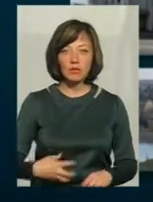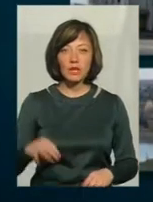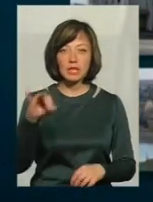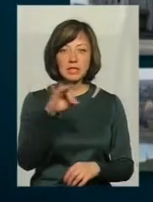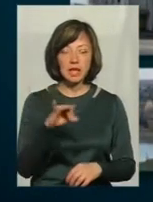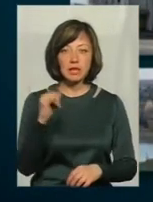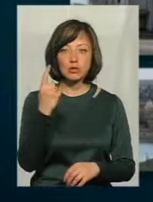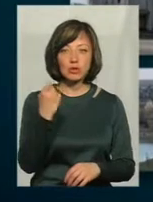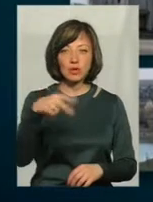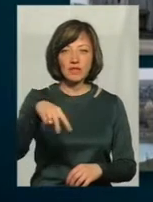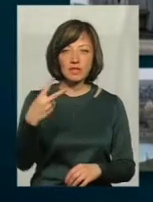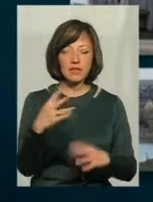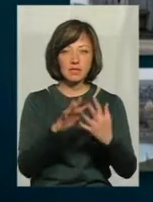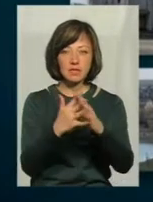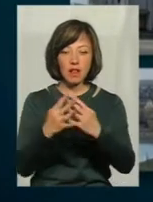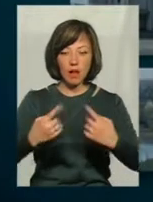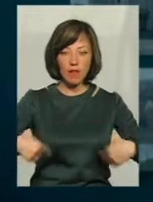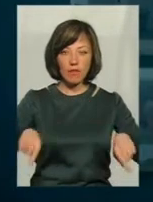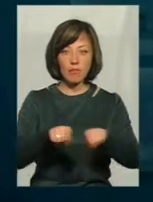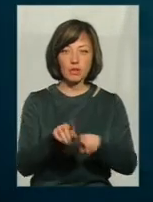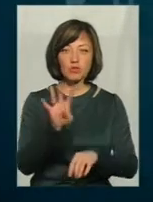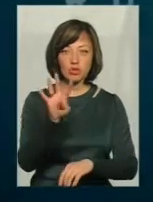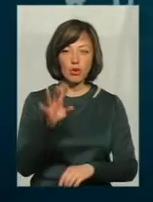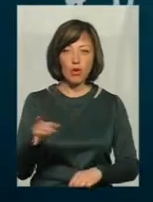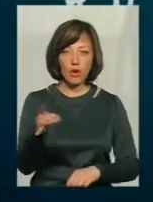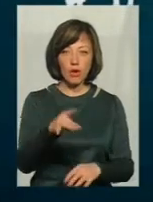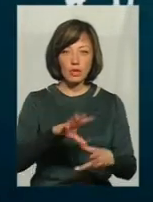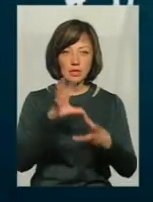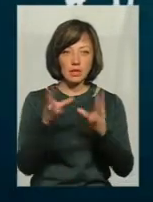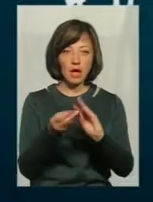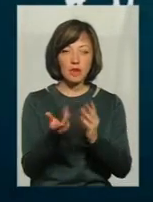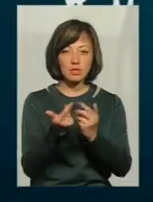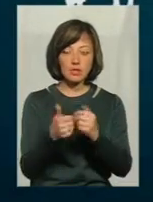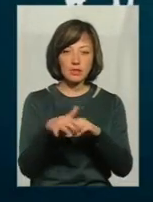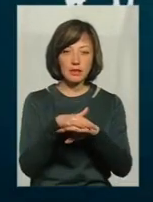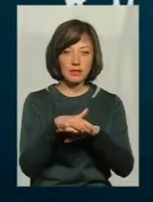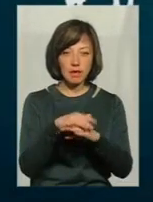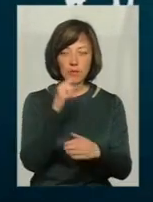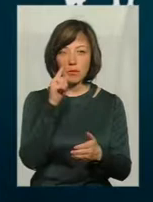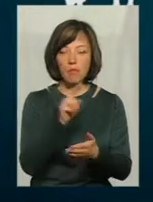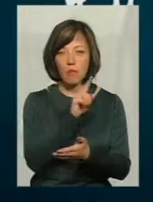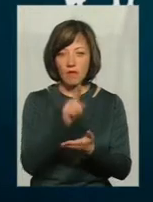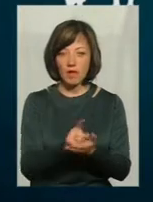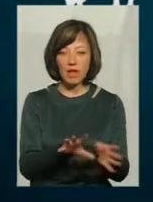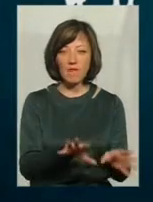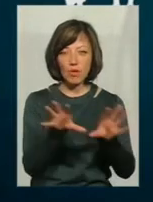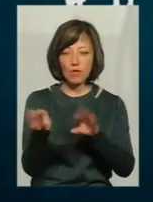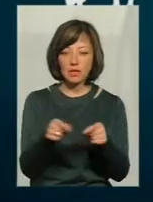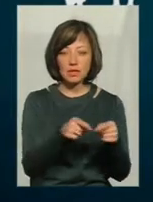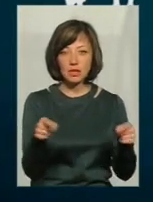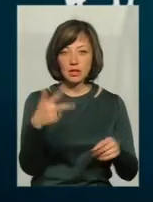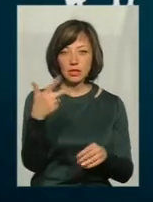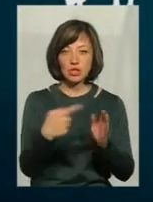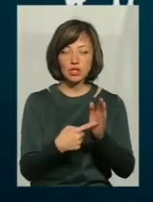Зяслав, та 122 села в межах чотирьох районів. Загальна численість населення, яка підлягає евакуації впродовж